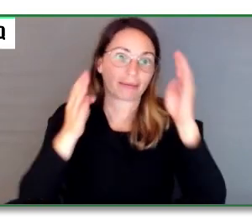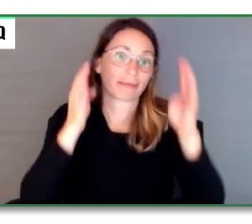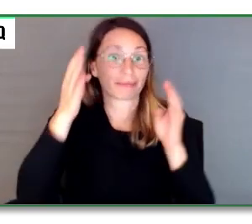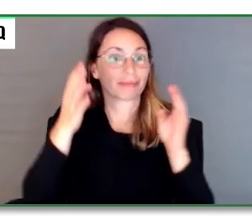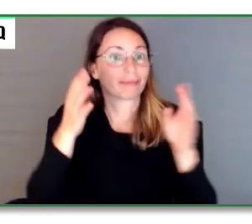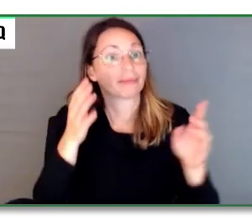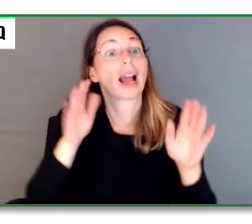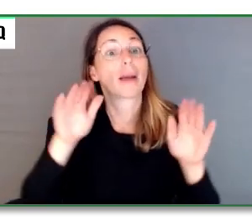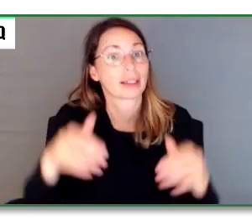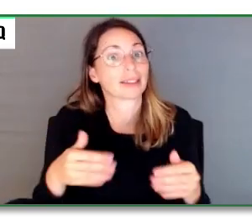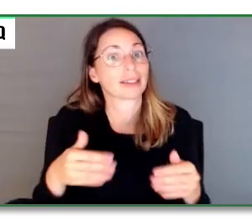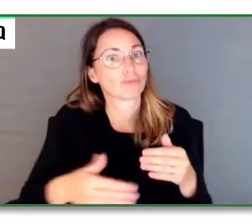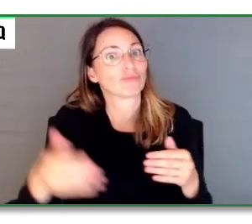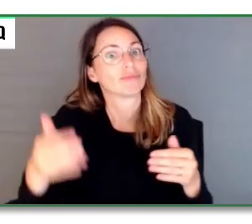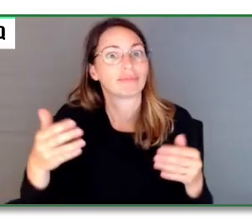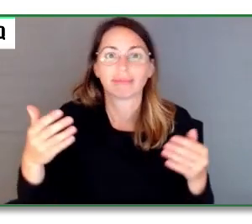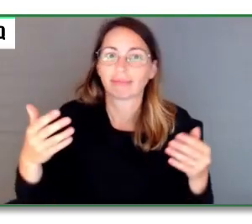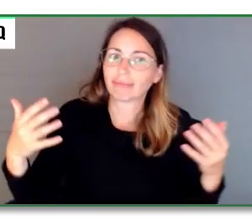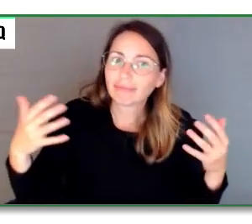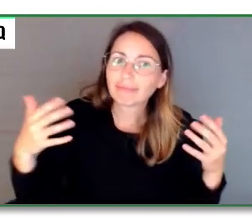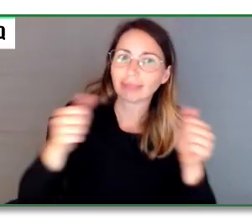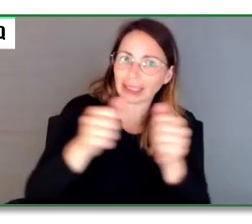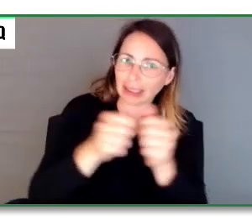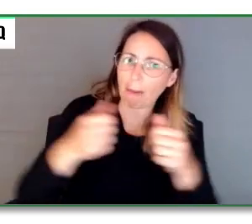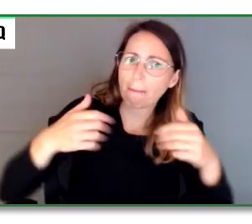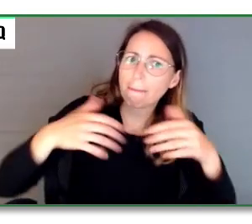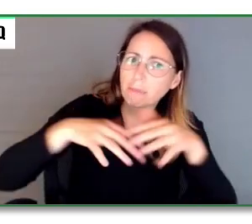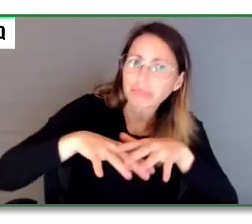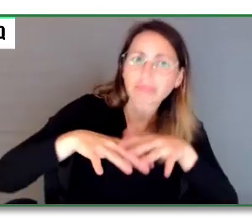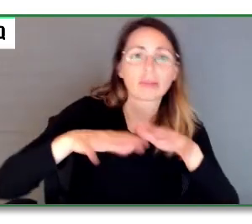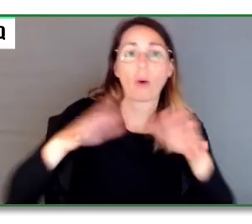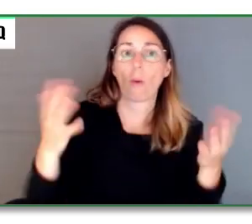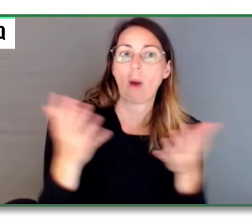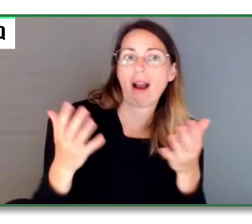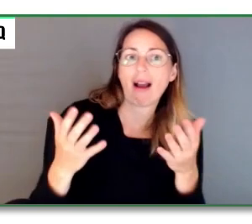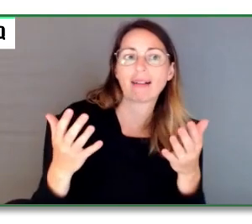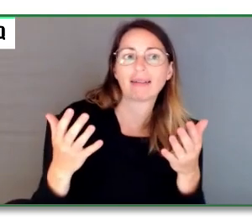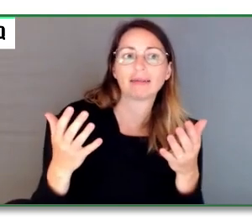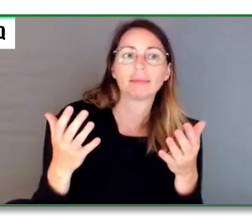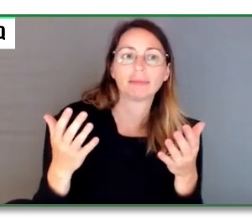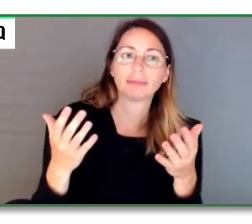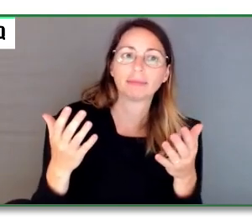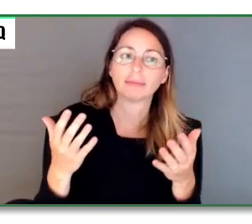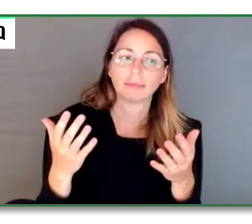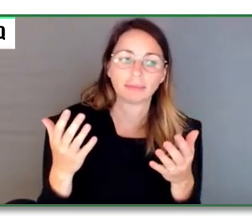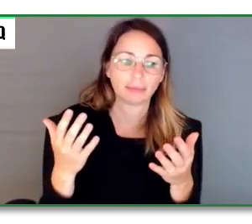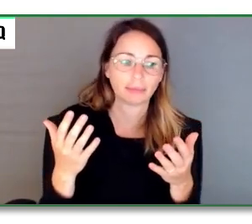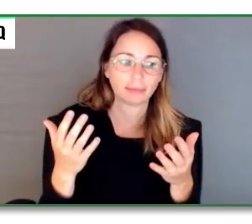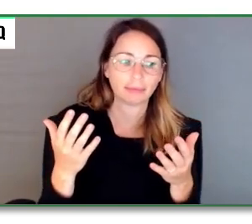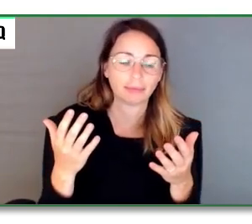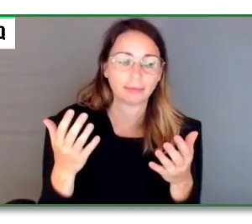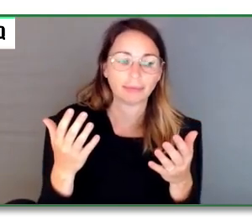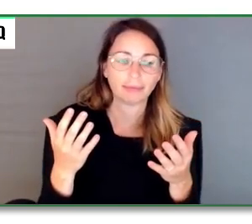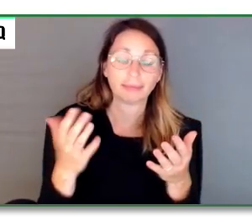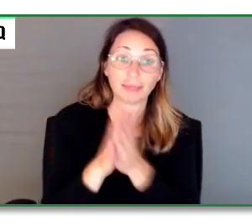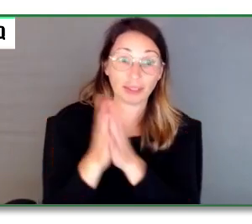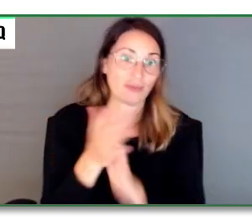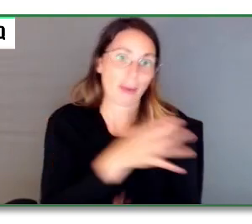ont convergé avant de devenir maire à plus